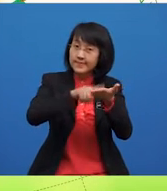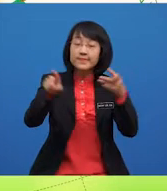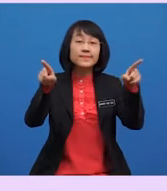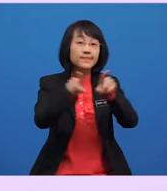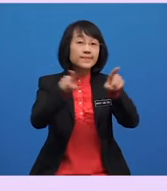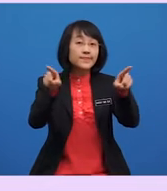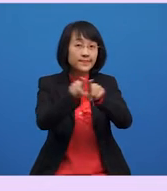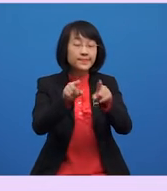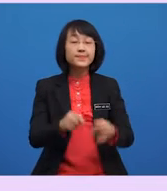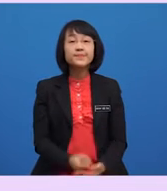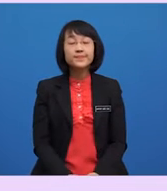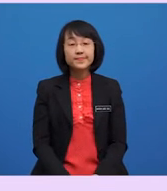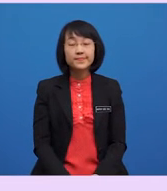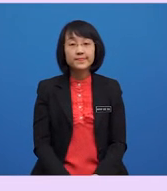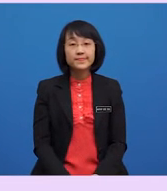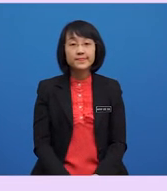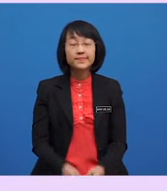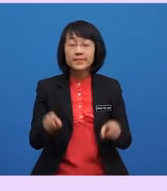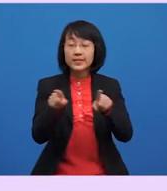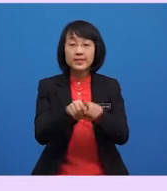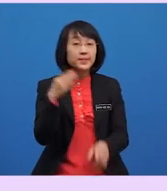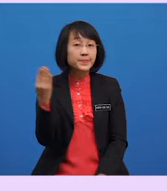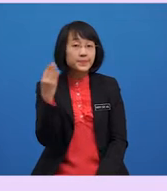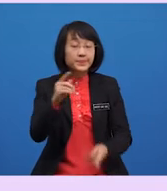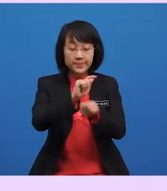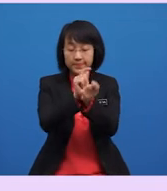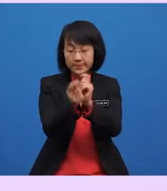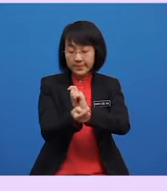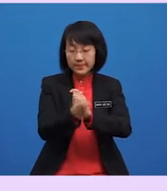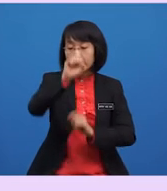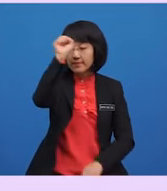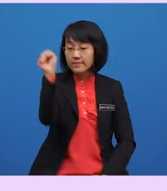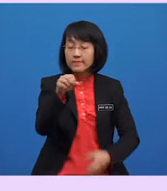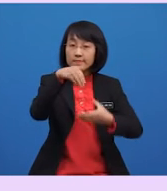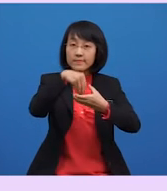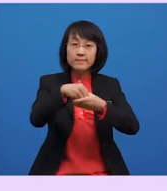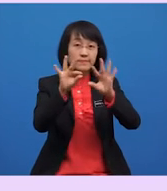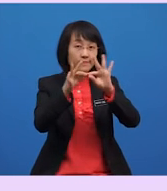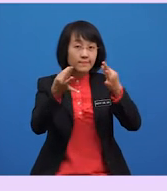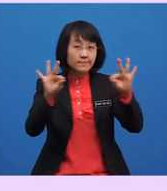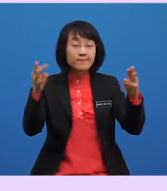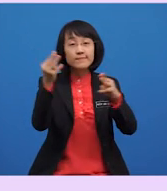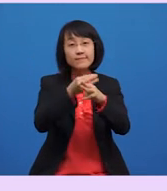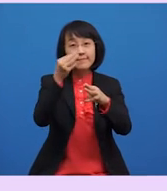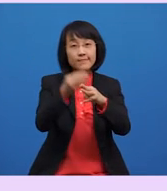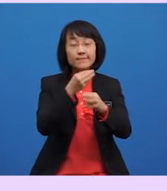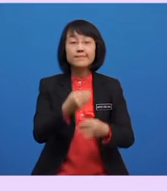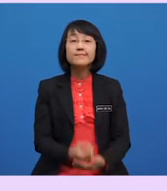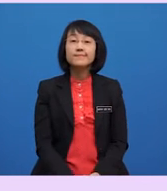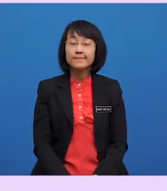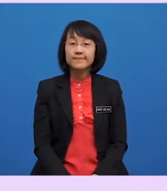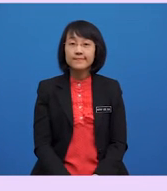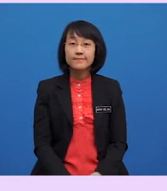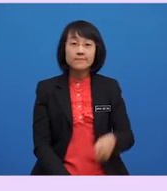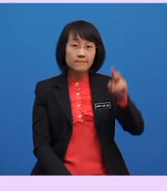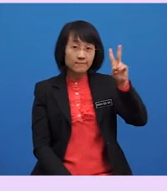bersama-sama. Seperti biasa, tukarkan soalan ke dalam bentuk ayat matematik, iaitu